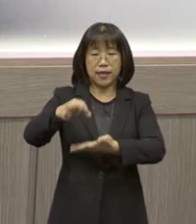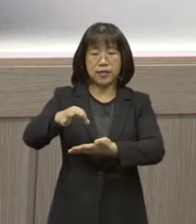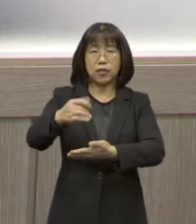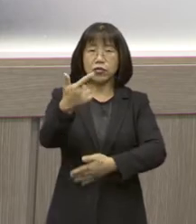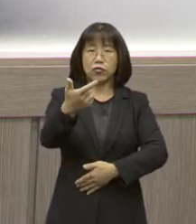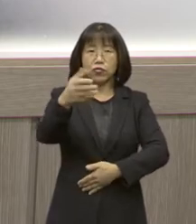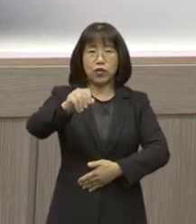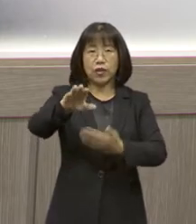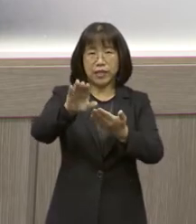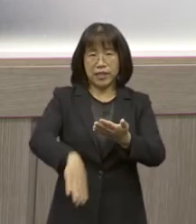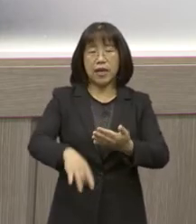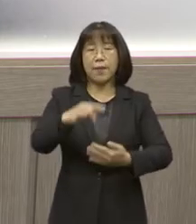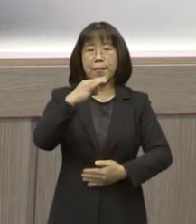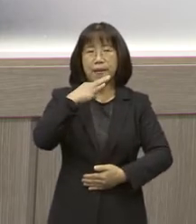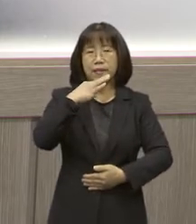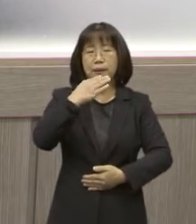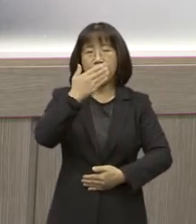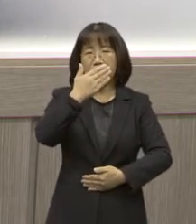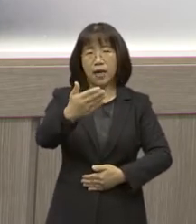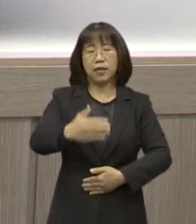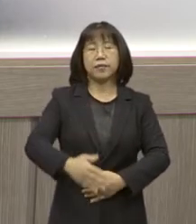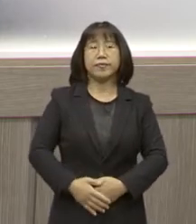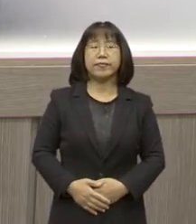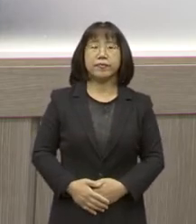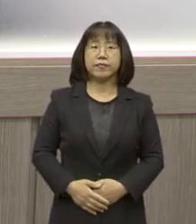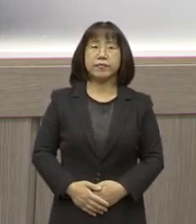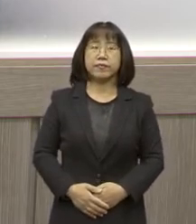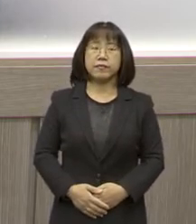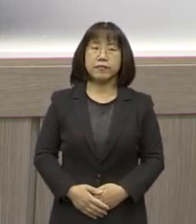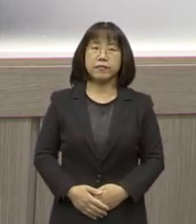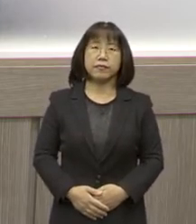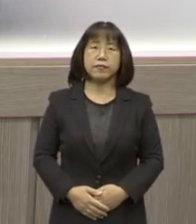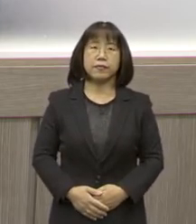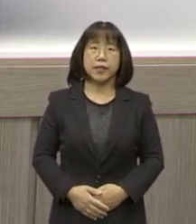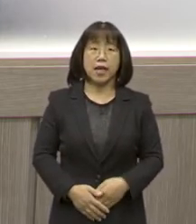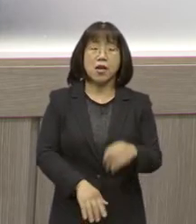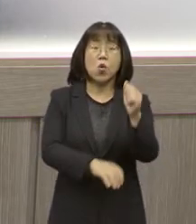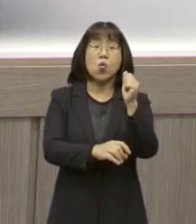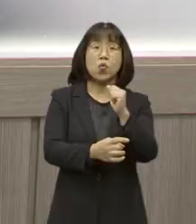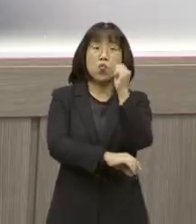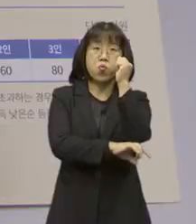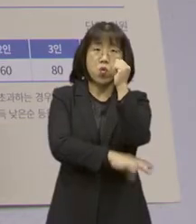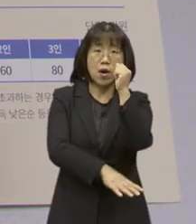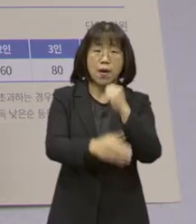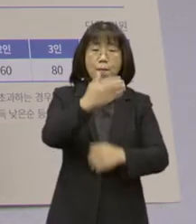이아 재산은 요건 2라인 저소득 가구 만 지원 대상에 포함됩니다